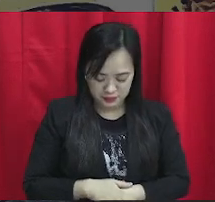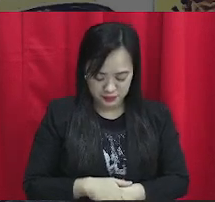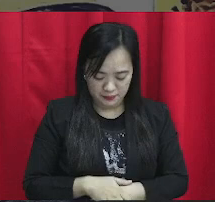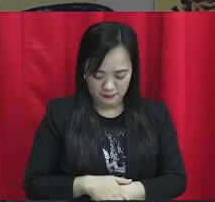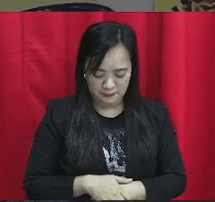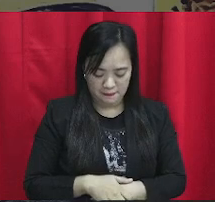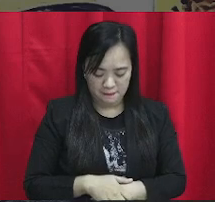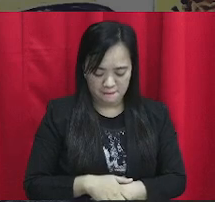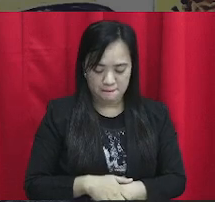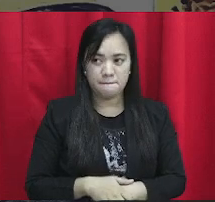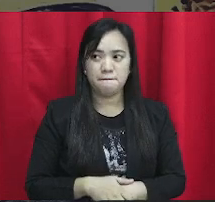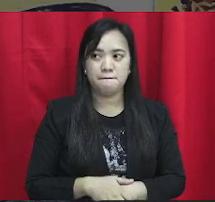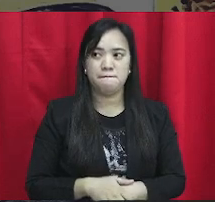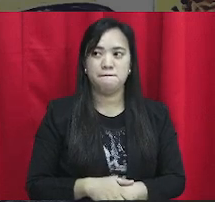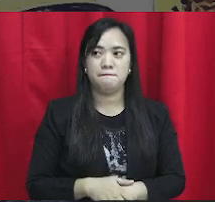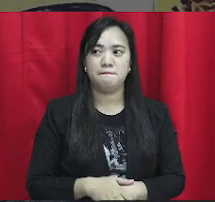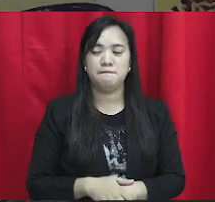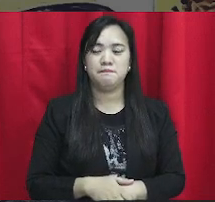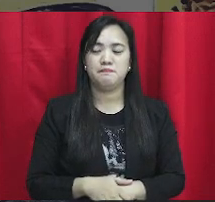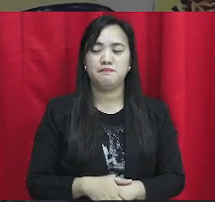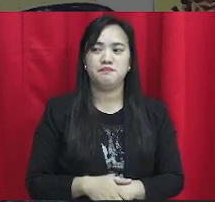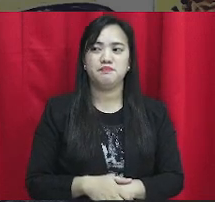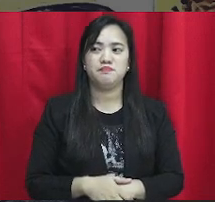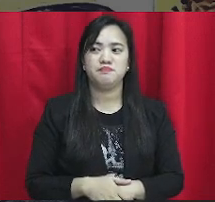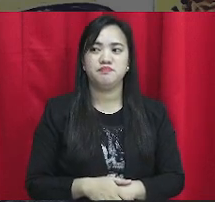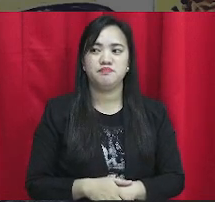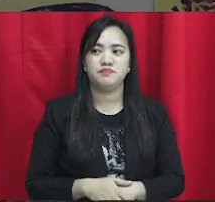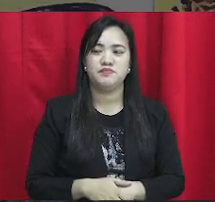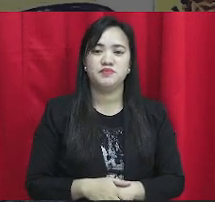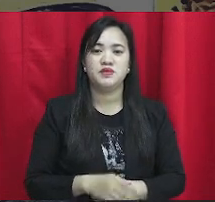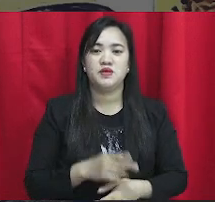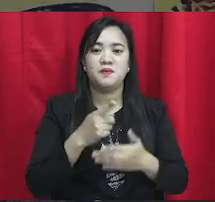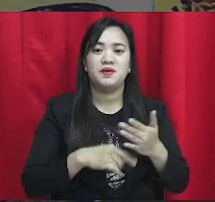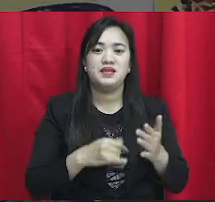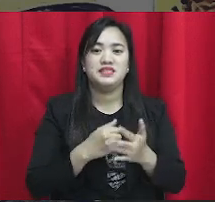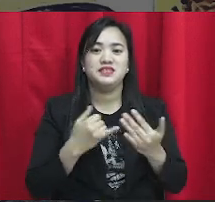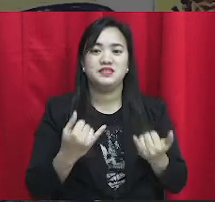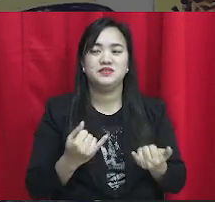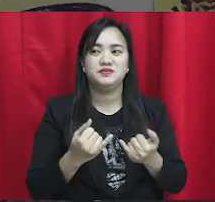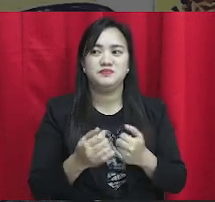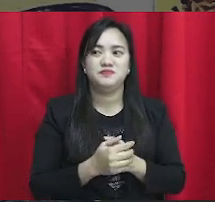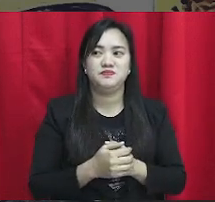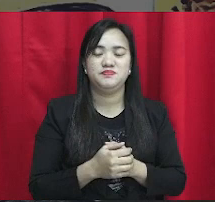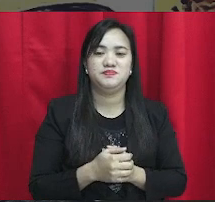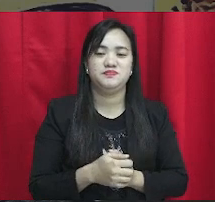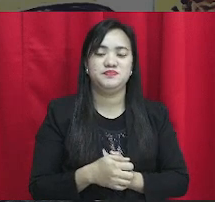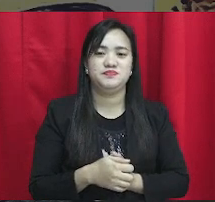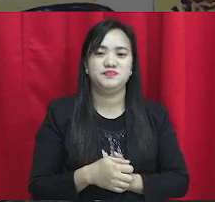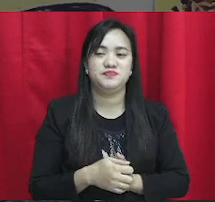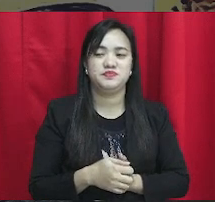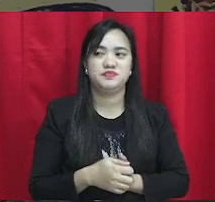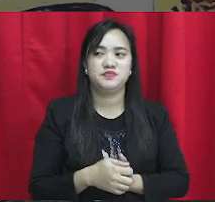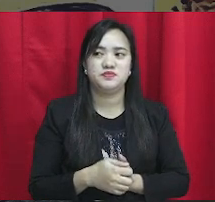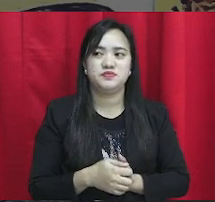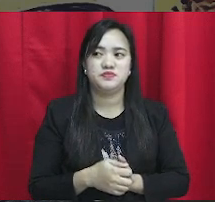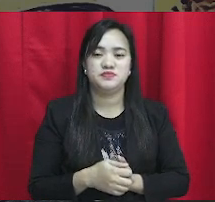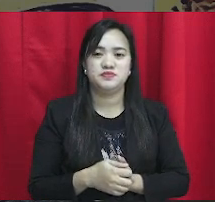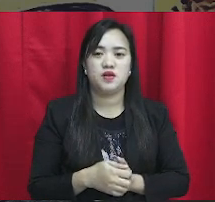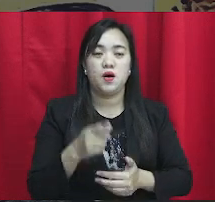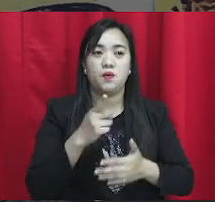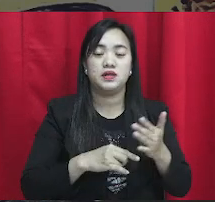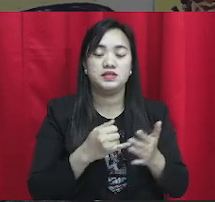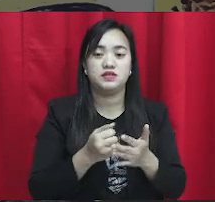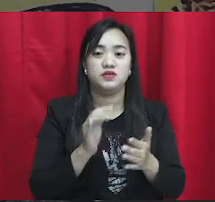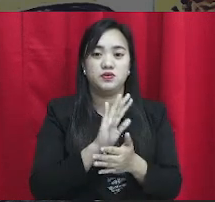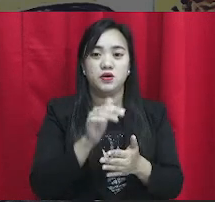no? Nanay, tatay. Para ano ang sekreto nyo? Ayan, may tanong si nanay. May tanong daw. Nay, ano ang sekreto